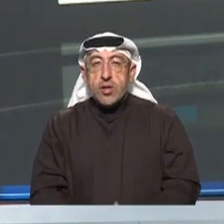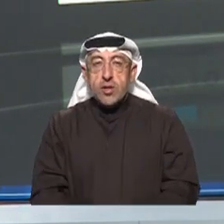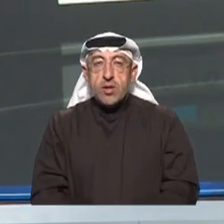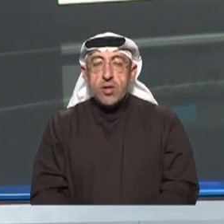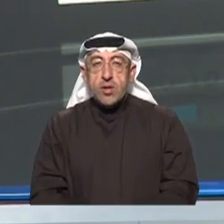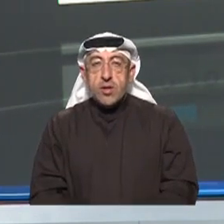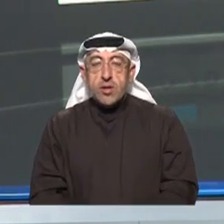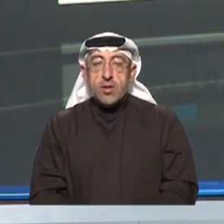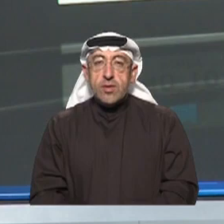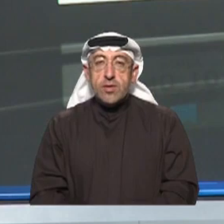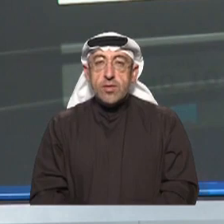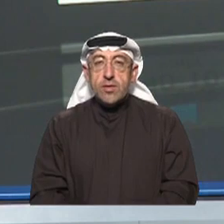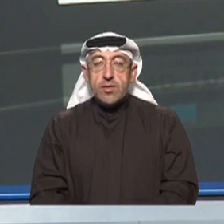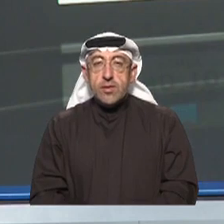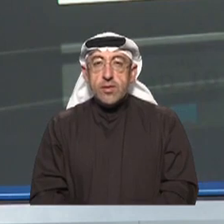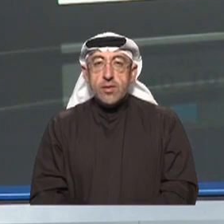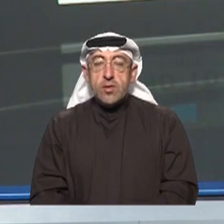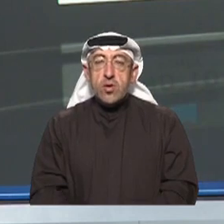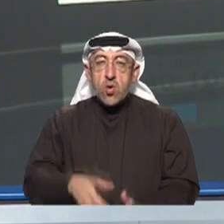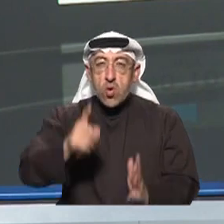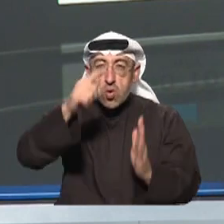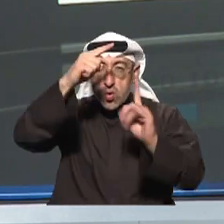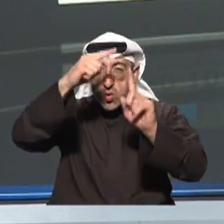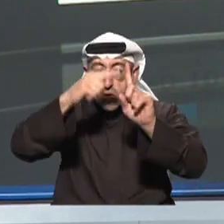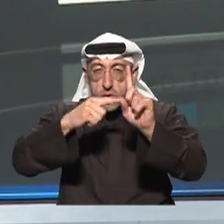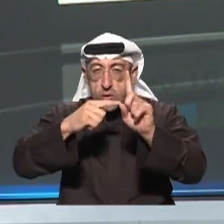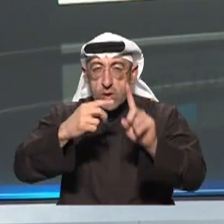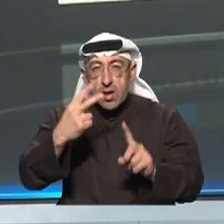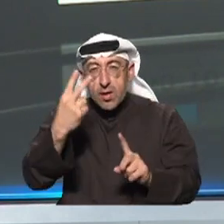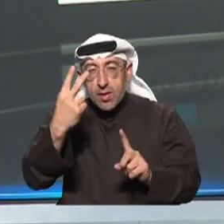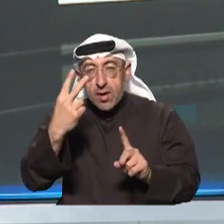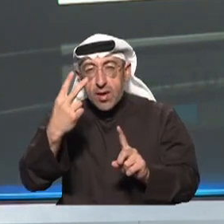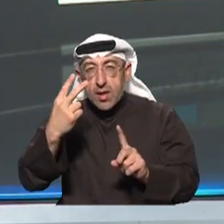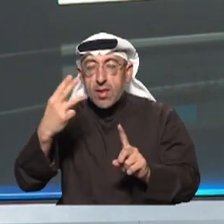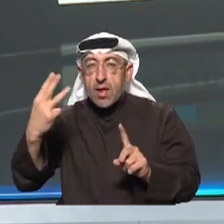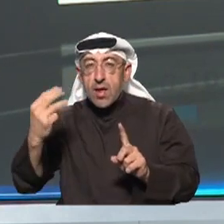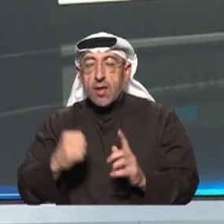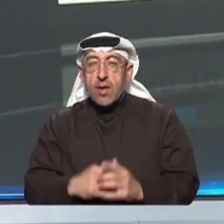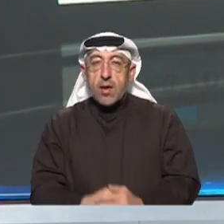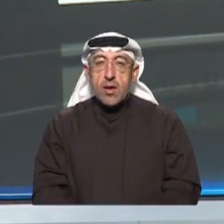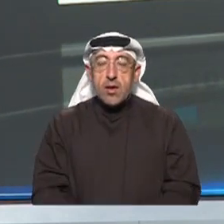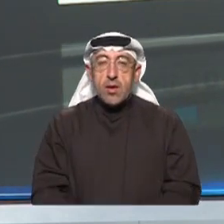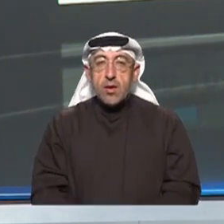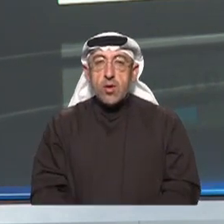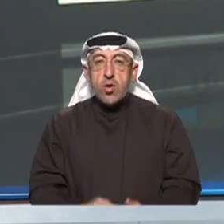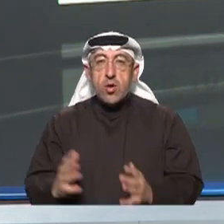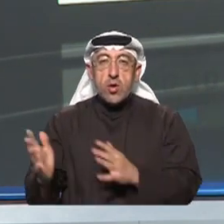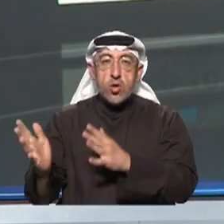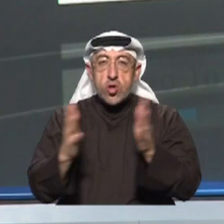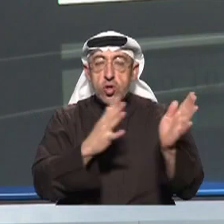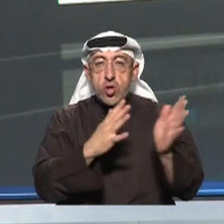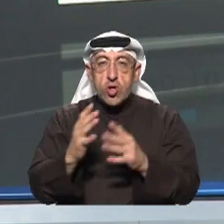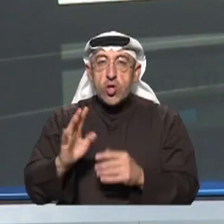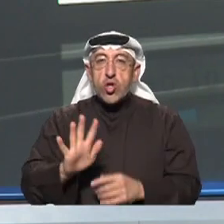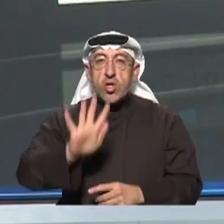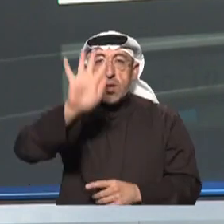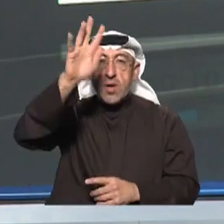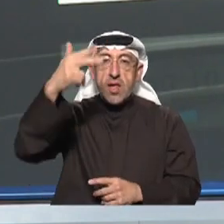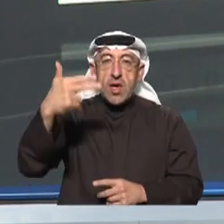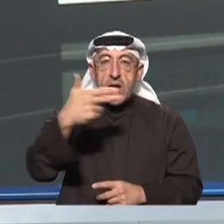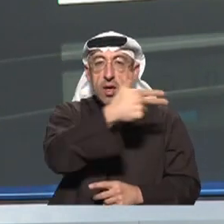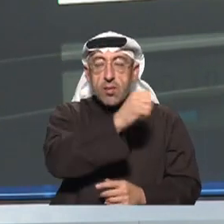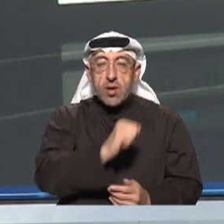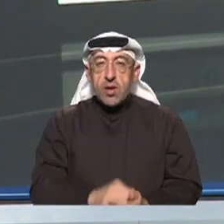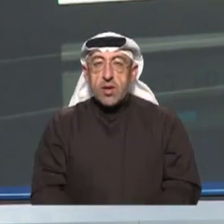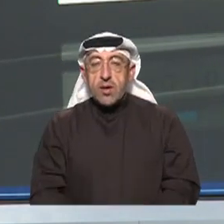والعظمى، وأما الصغرى ما بين 2 إلى 6 درجات مئوية. رياح شمالية غربية تكون خفيفة إلى معتدلة، ولكن تنشط